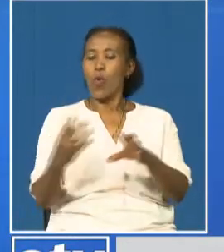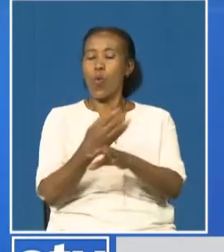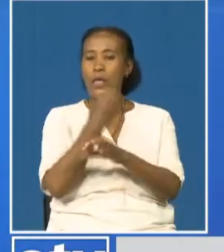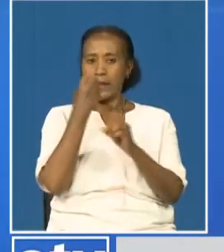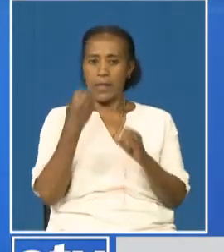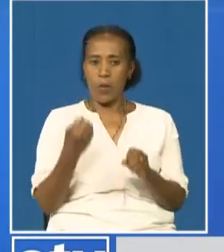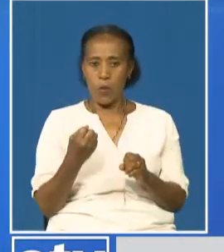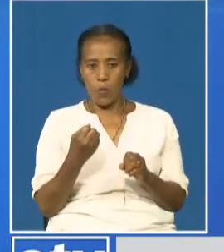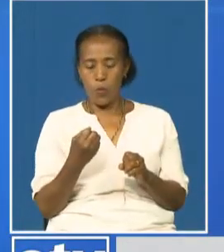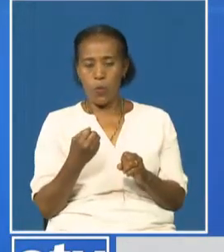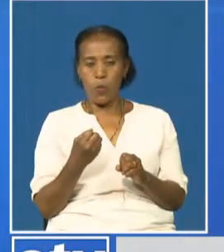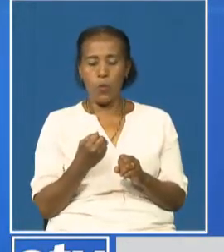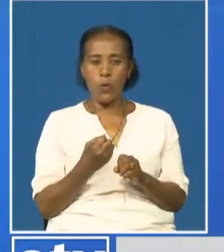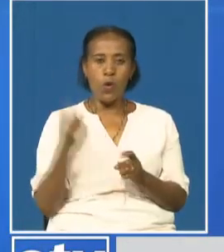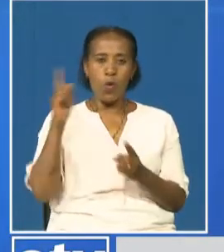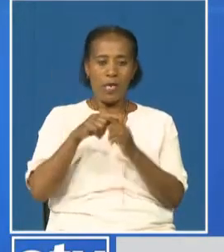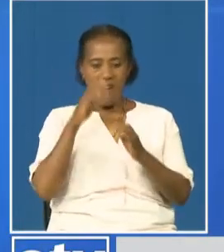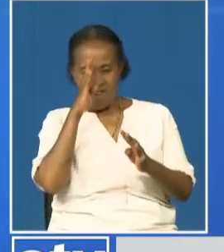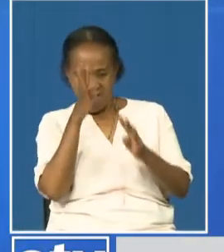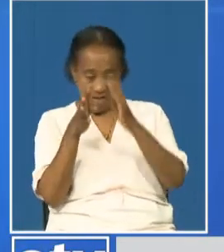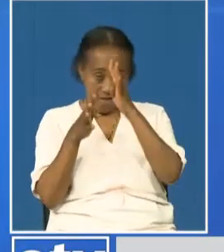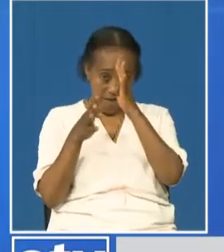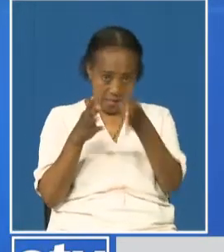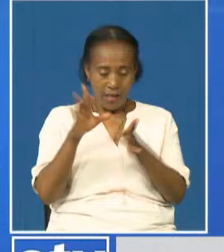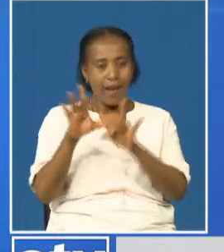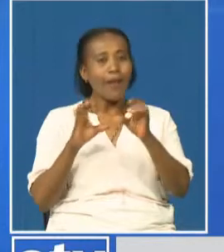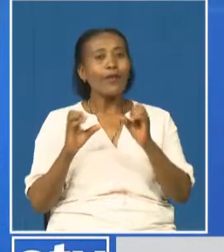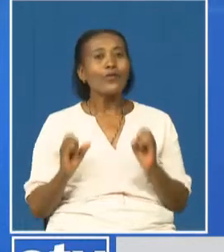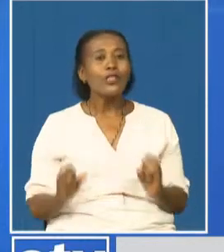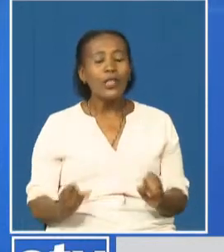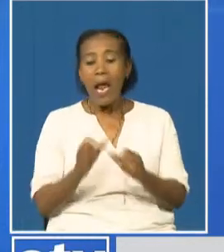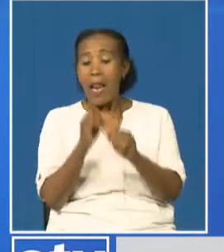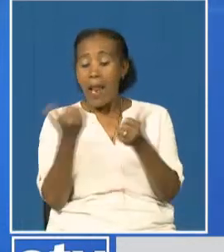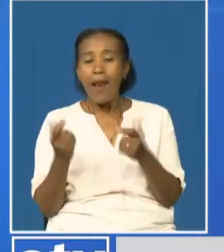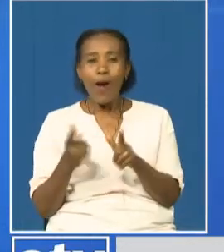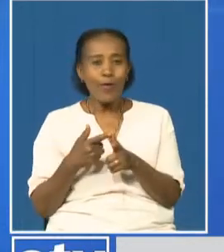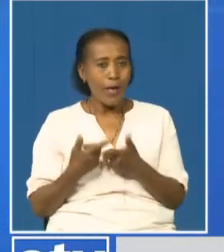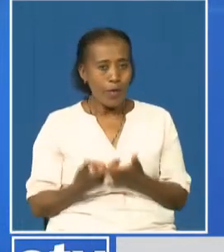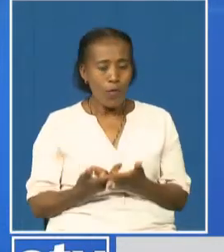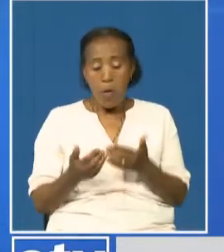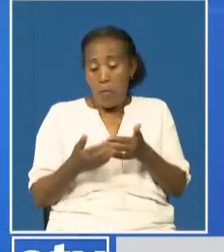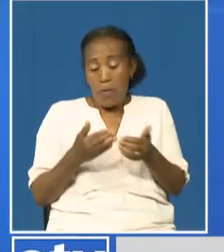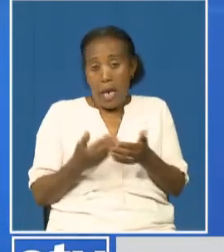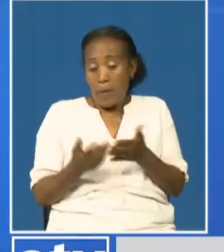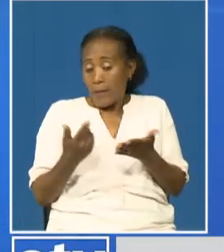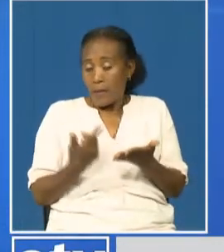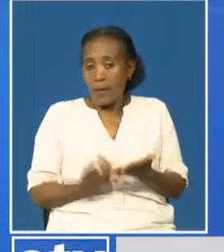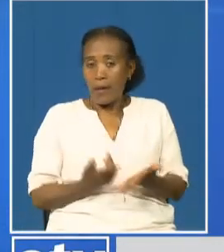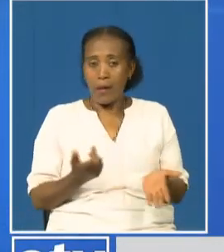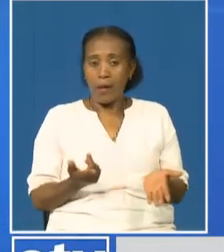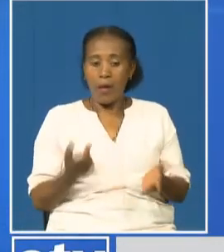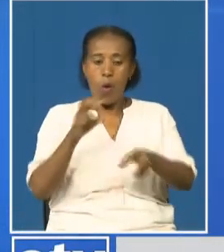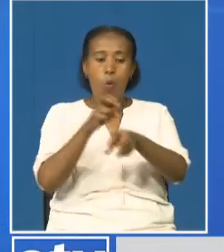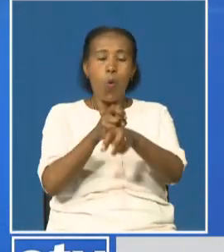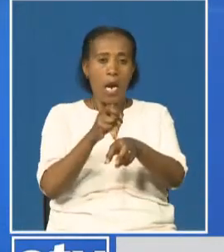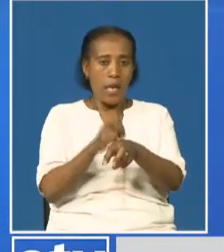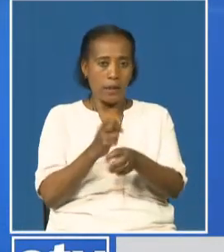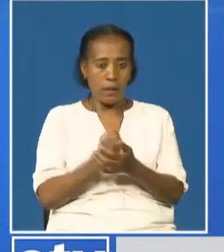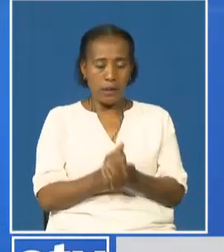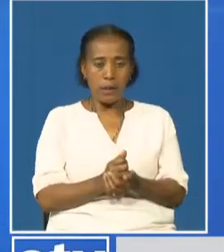ወስደው ወደ ፈጠራ ሊያደርጉት ይችላሉ። ሌላው ደግሞ ምናልባት ይሄ ወቅት